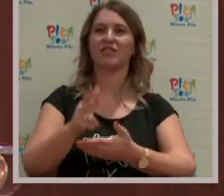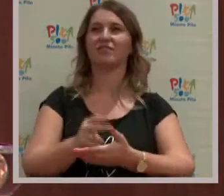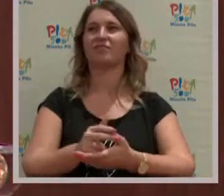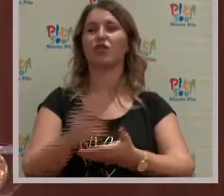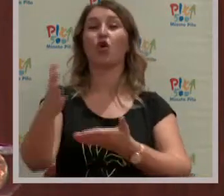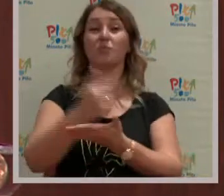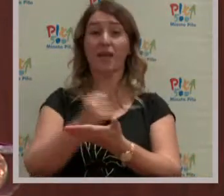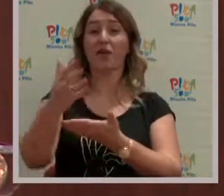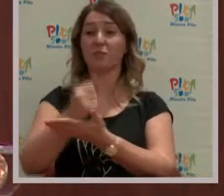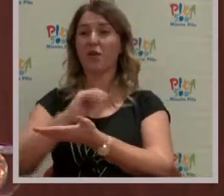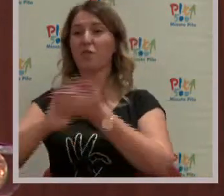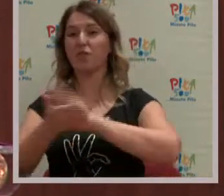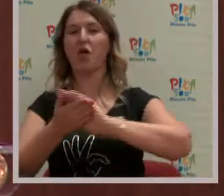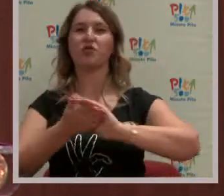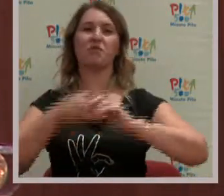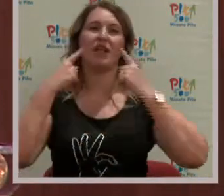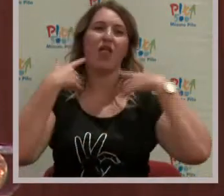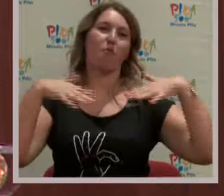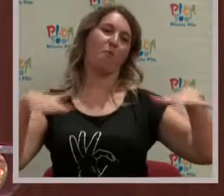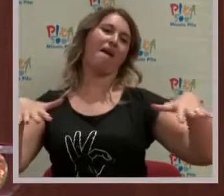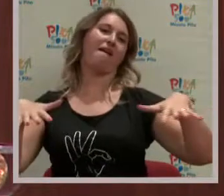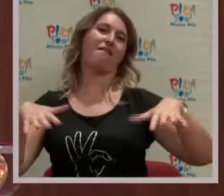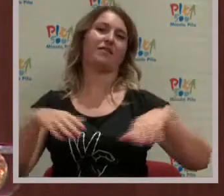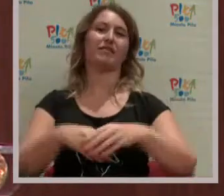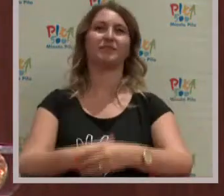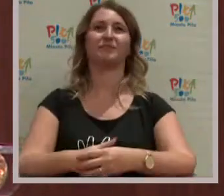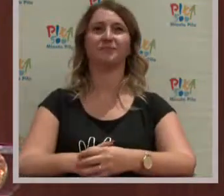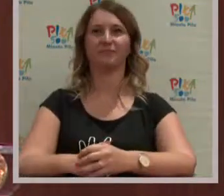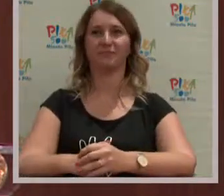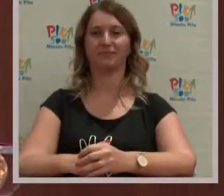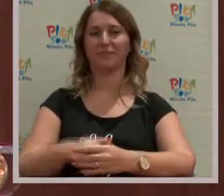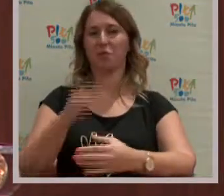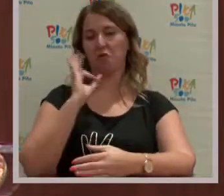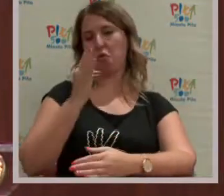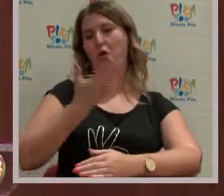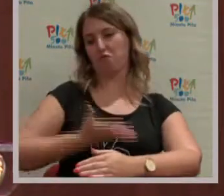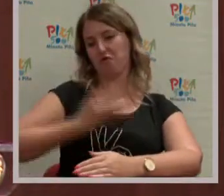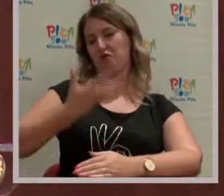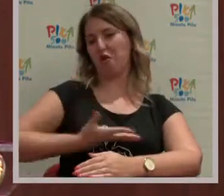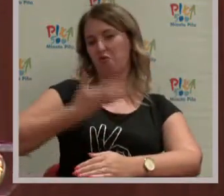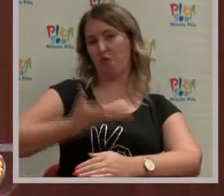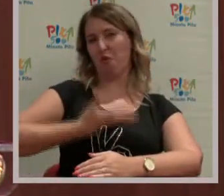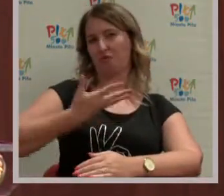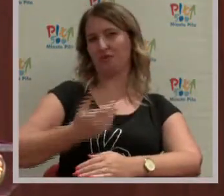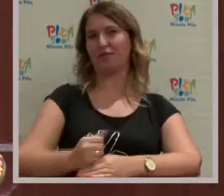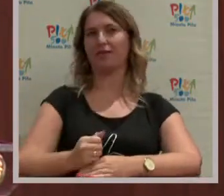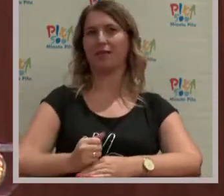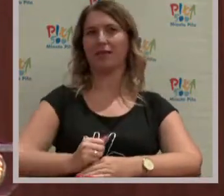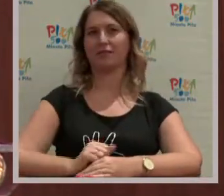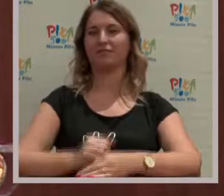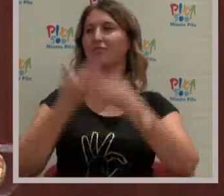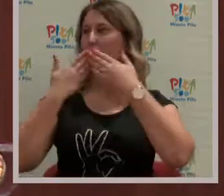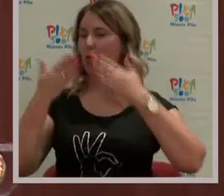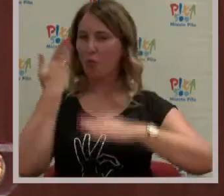gadżetów, tylko dla zabawy, dla takiego wspólnego samopoczucia, że tworzymy naprawdę świetną wspólnotę.